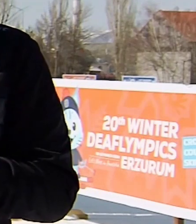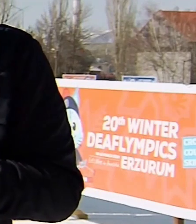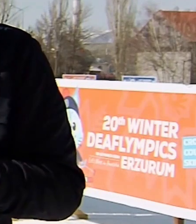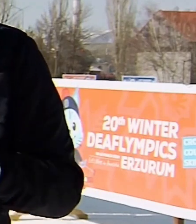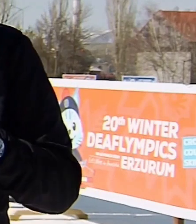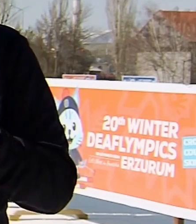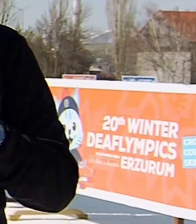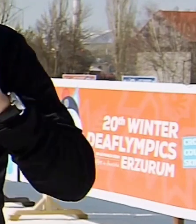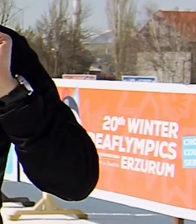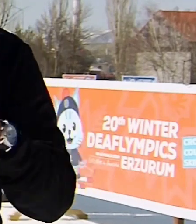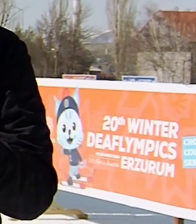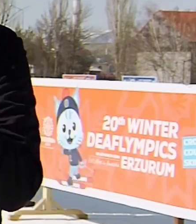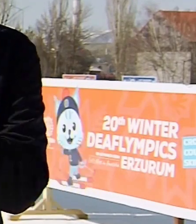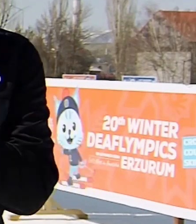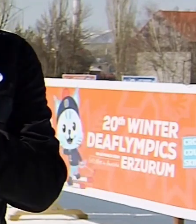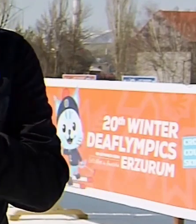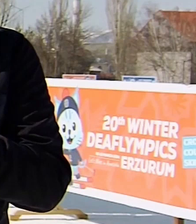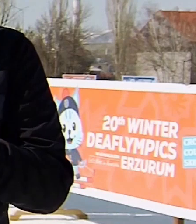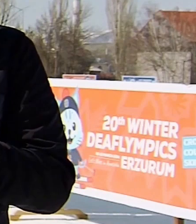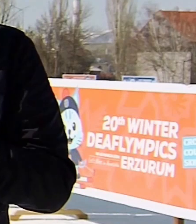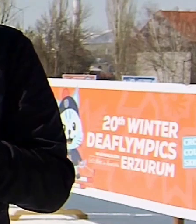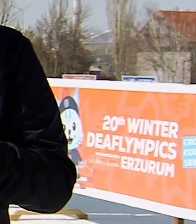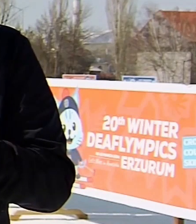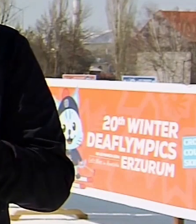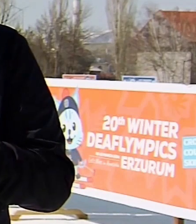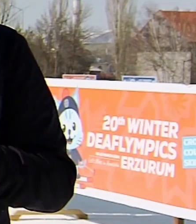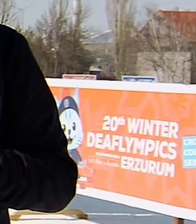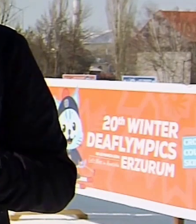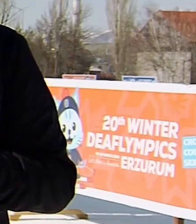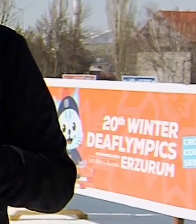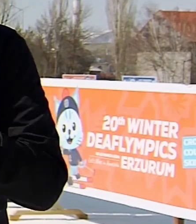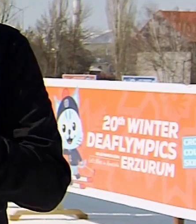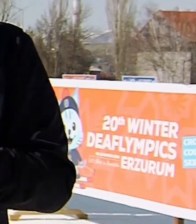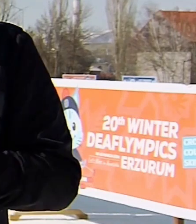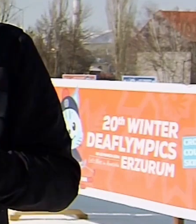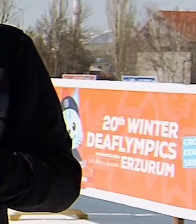з Казахстану сильні, з Китаю також. Але все ж таки ми змогли